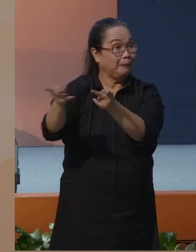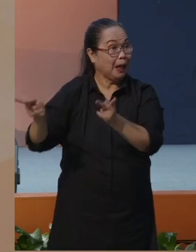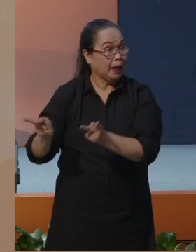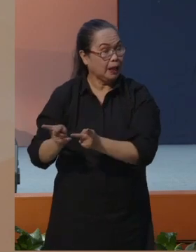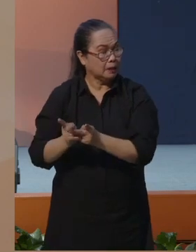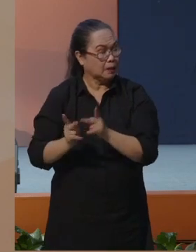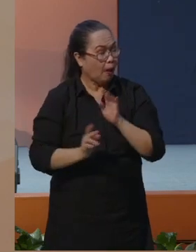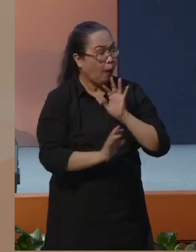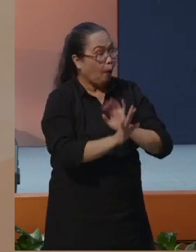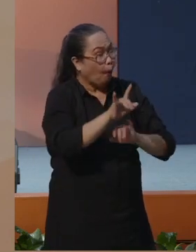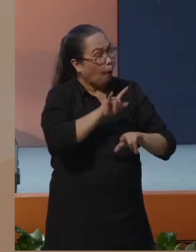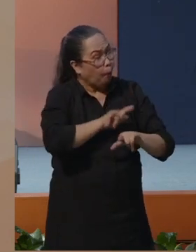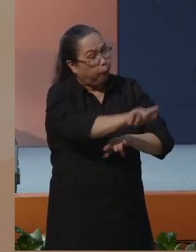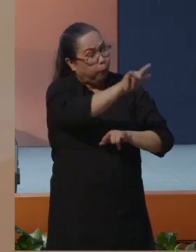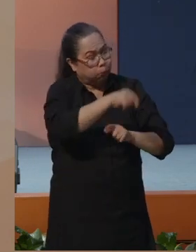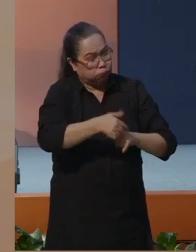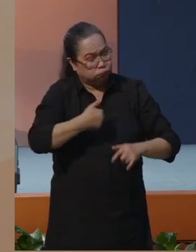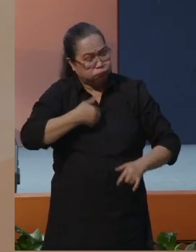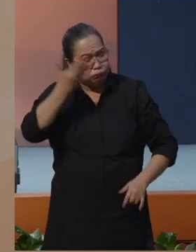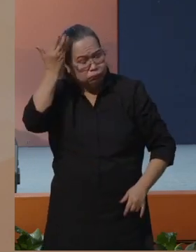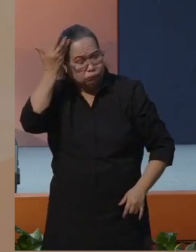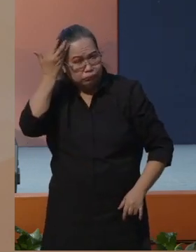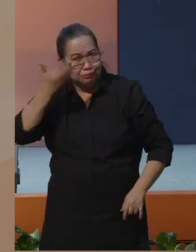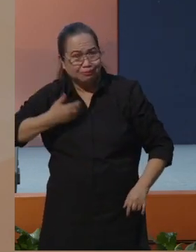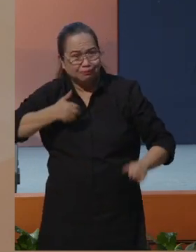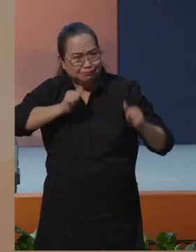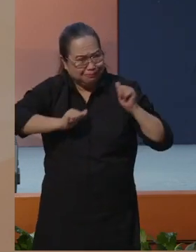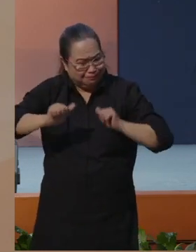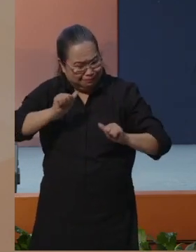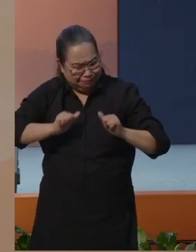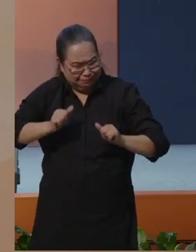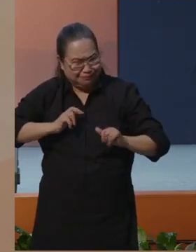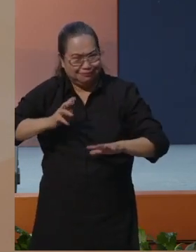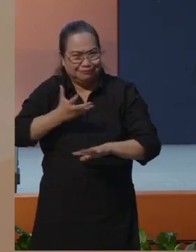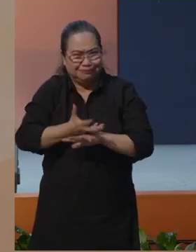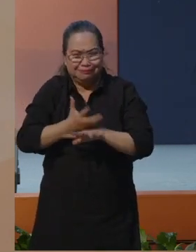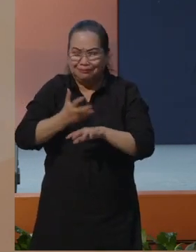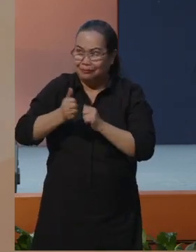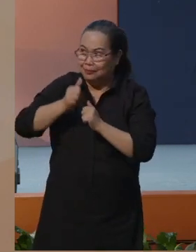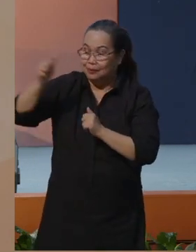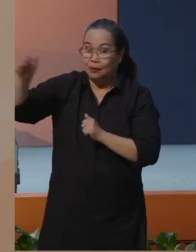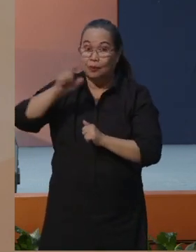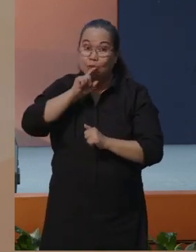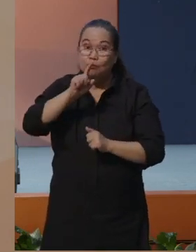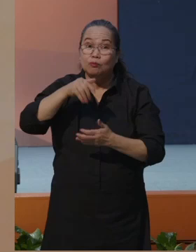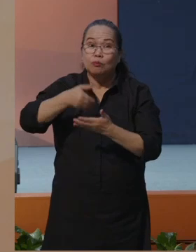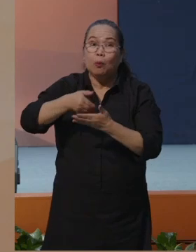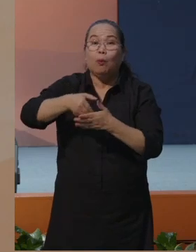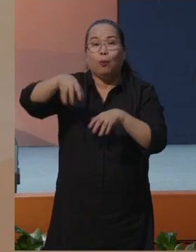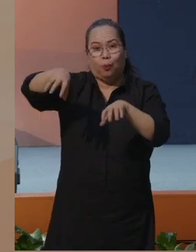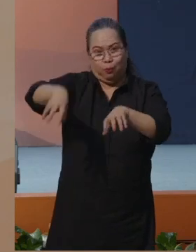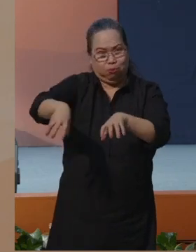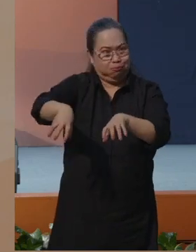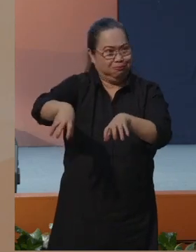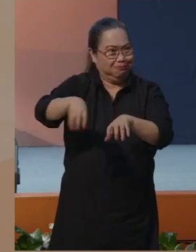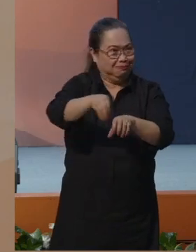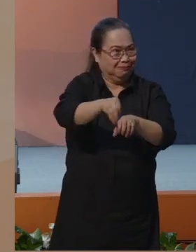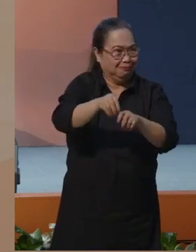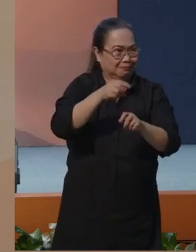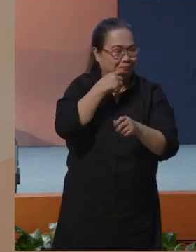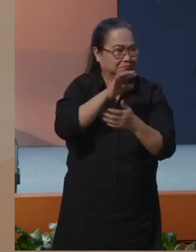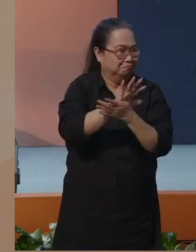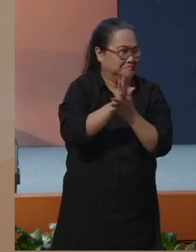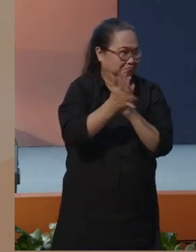ng pangako si Joshua sa kanila, isang pangako marahil na hindi niya isinangguni sa Diyos, ngunit naging